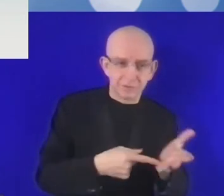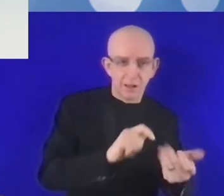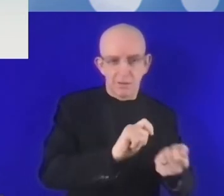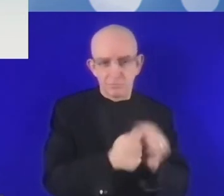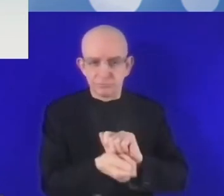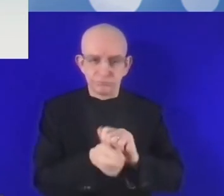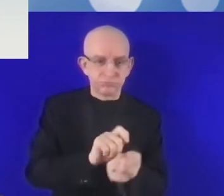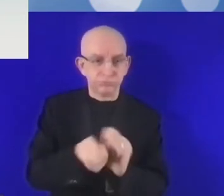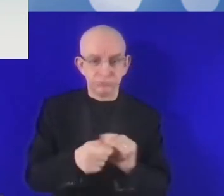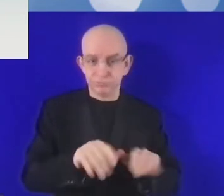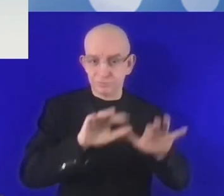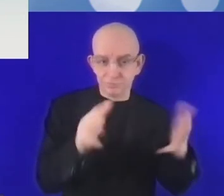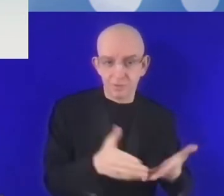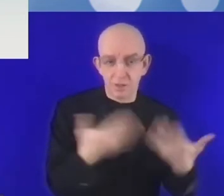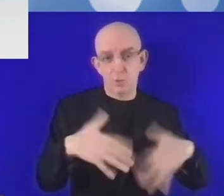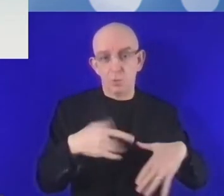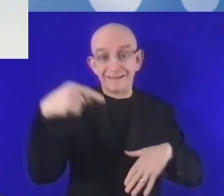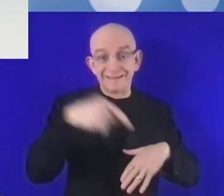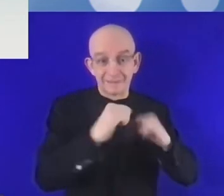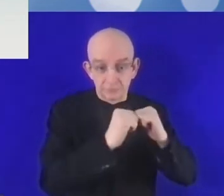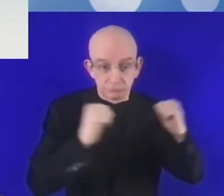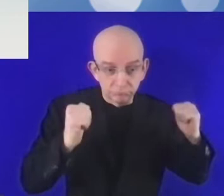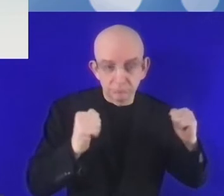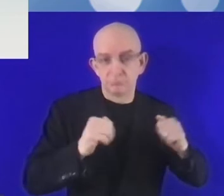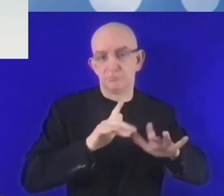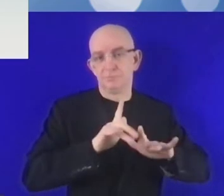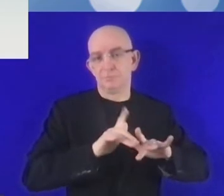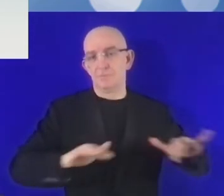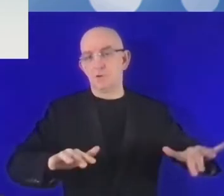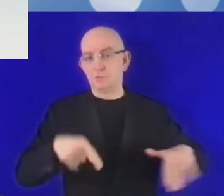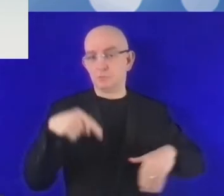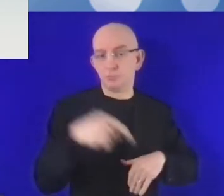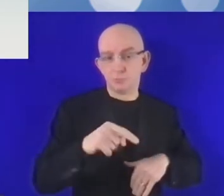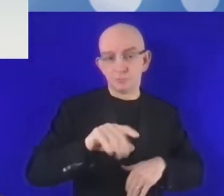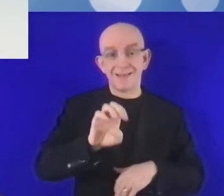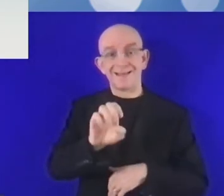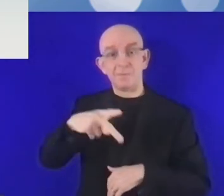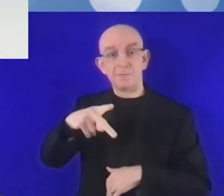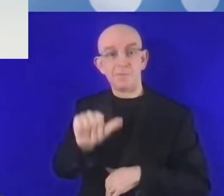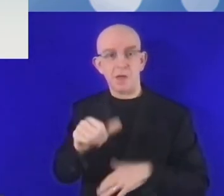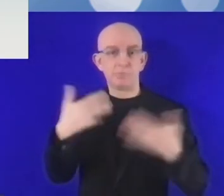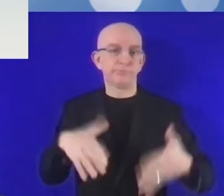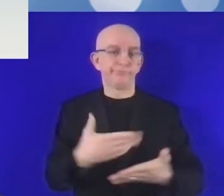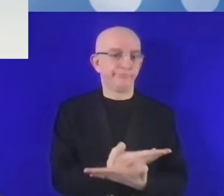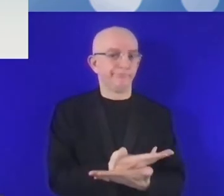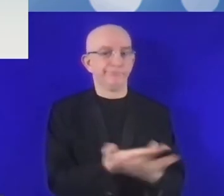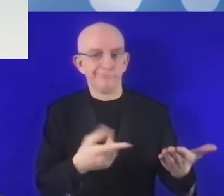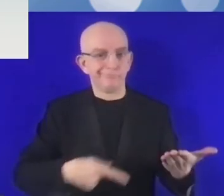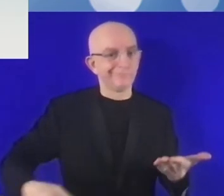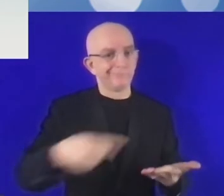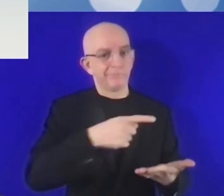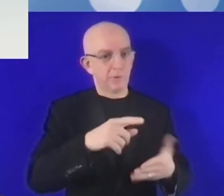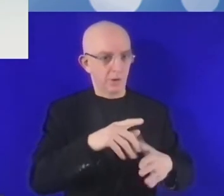s'est caractérisée par une ouverture au débat. Nous sommes une communauté diverse et variée, une